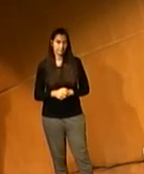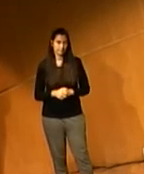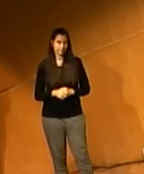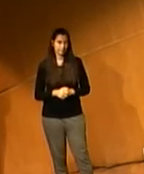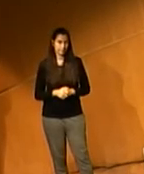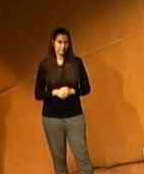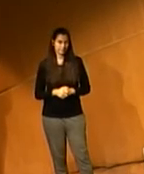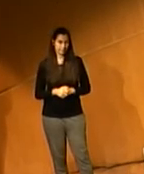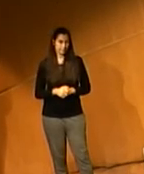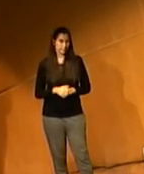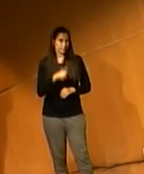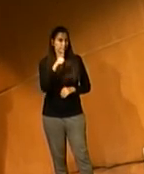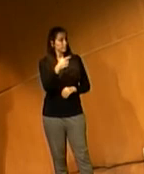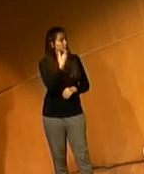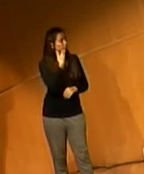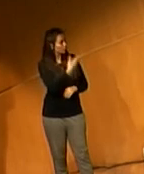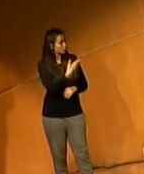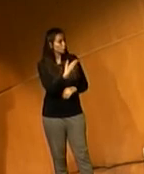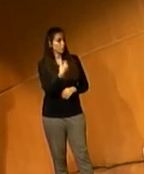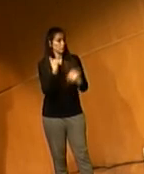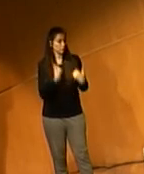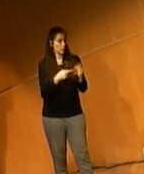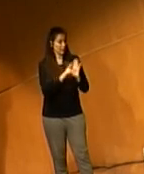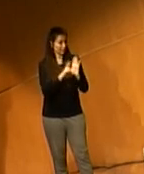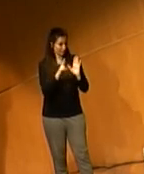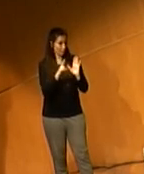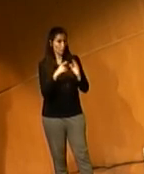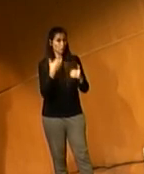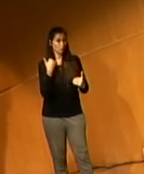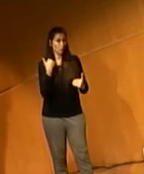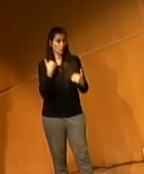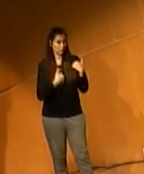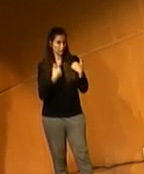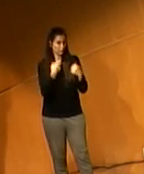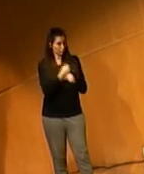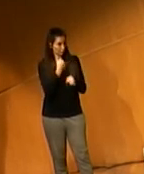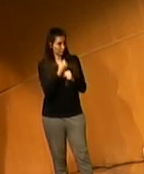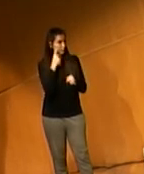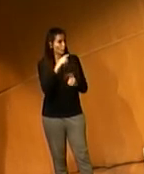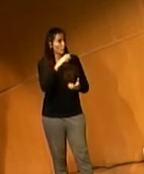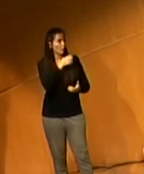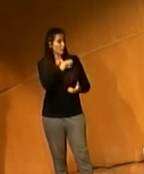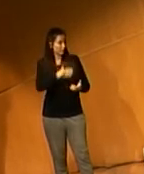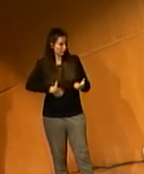Bonjour, je suis Madame Marais, je suis référente handicap, mais je travaille pour la mairie de Toulouse.